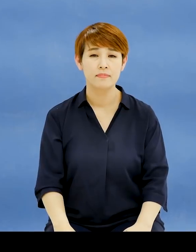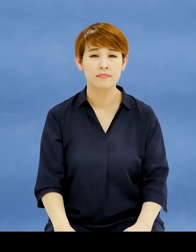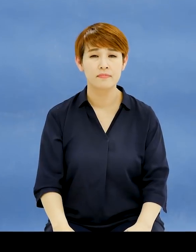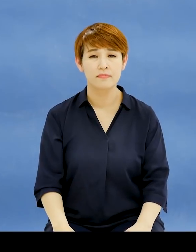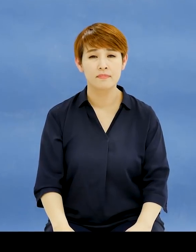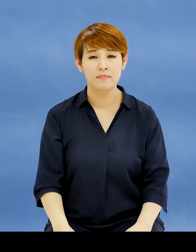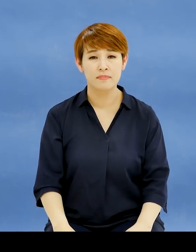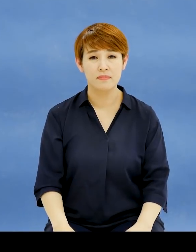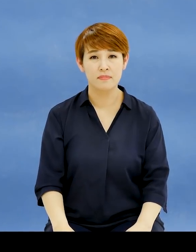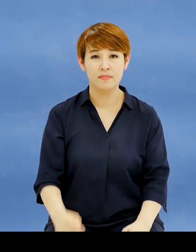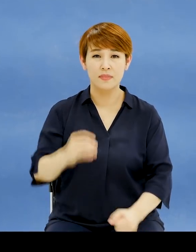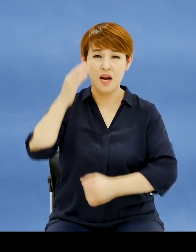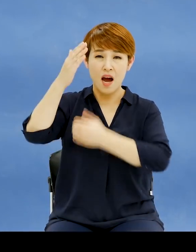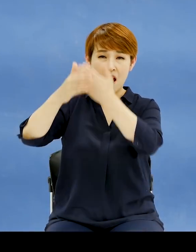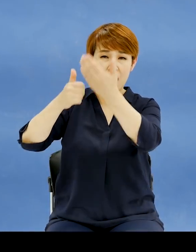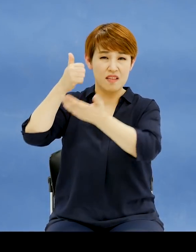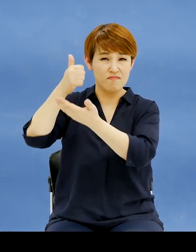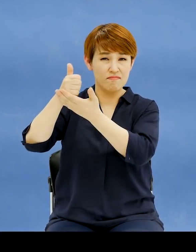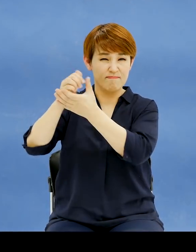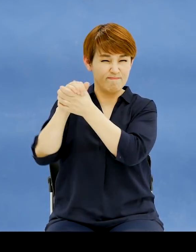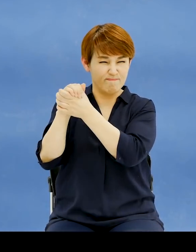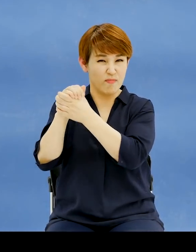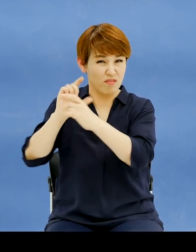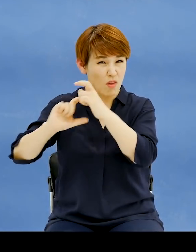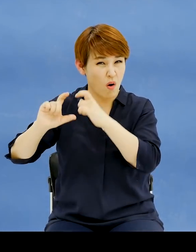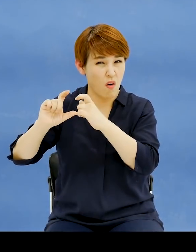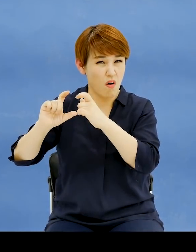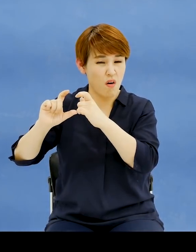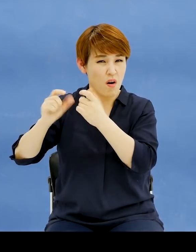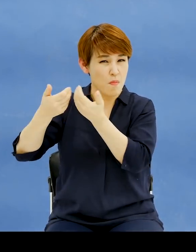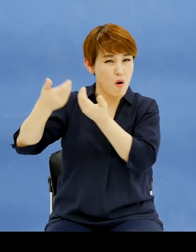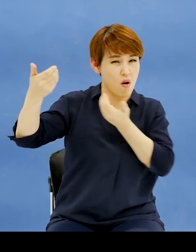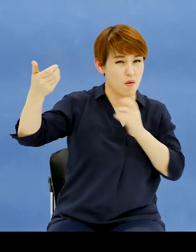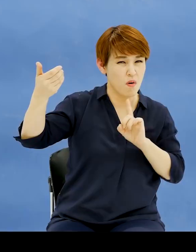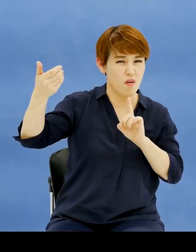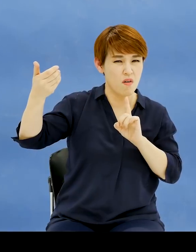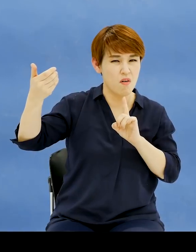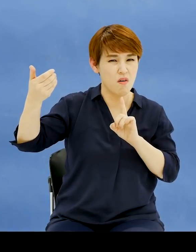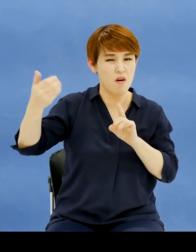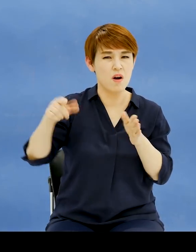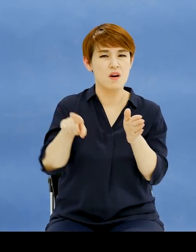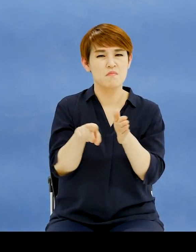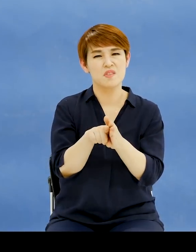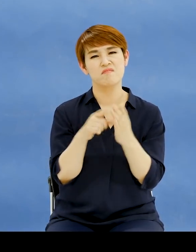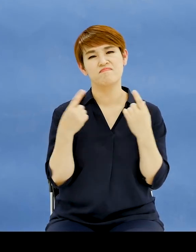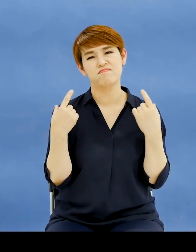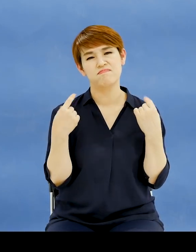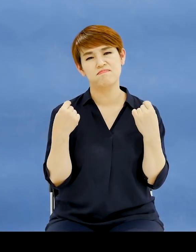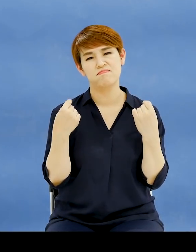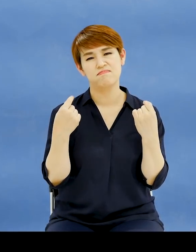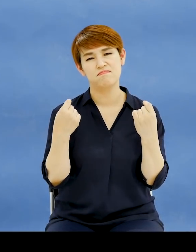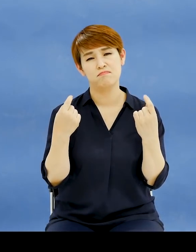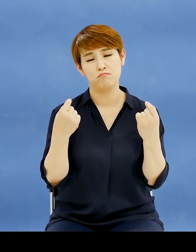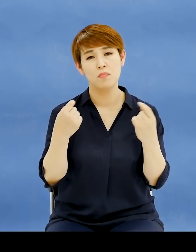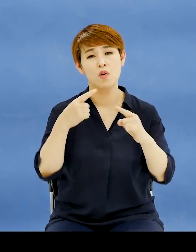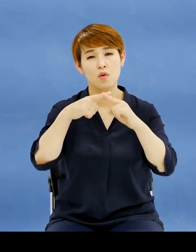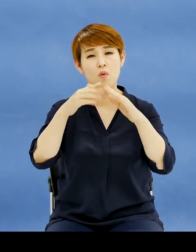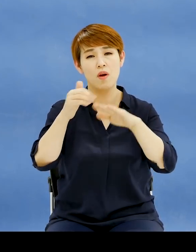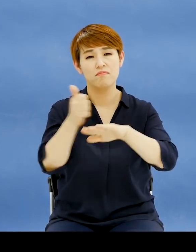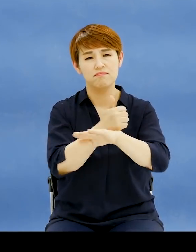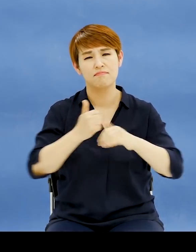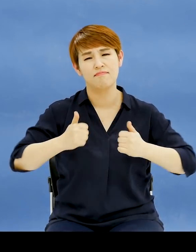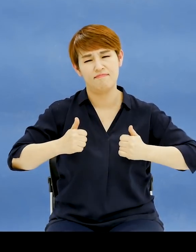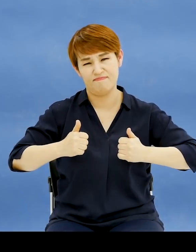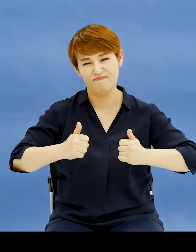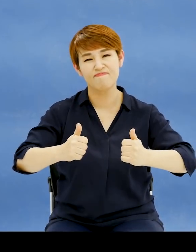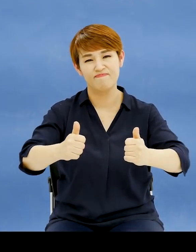그때 하나님과 더 가까워지던가요? 멀어지던가요? 그래서 신앙에 그냥 머물렀어요. 그렇게. 근데 교회는